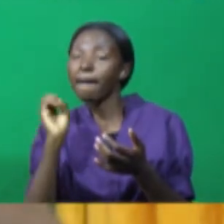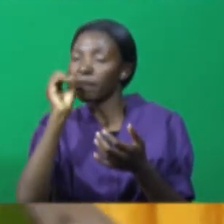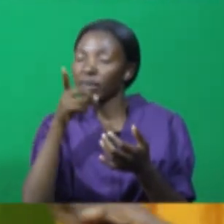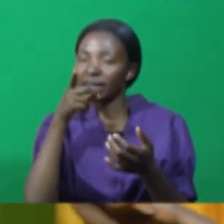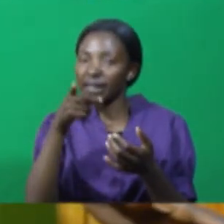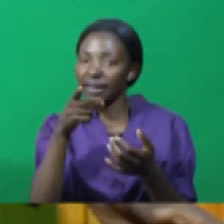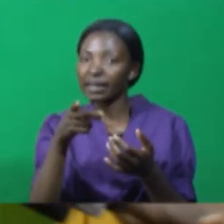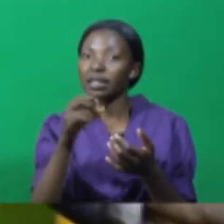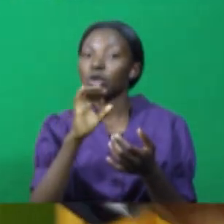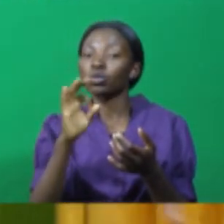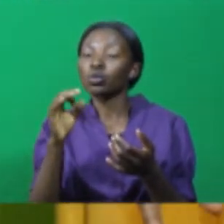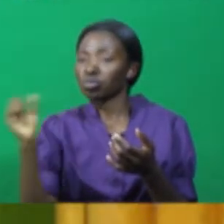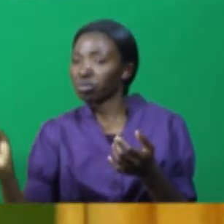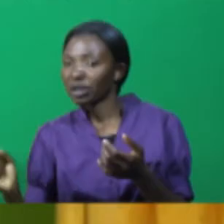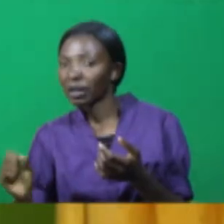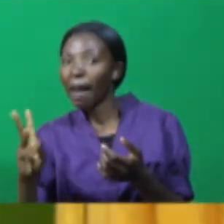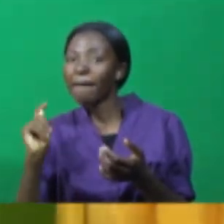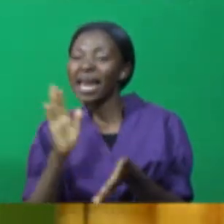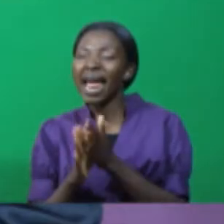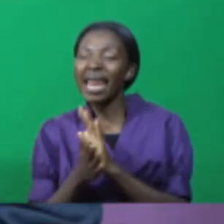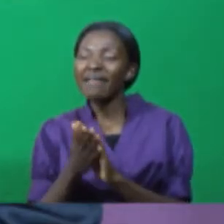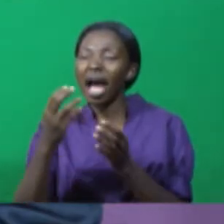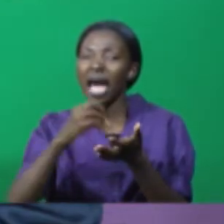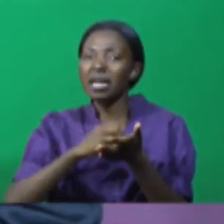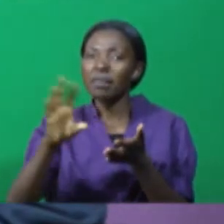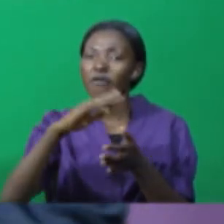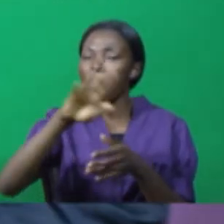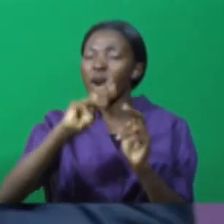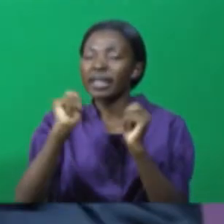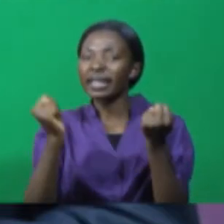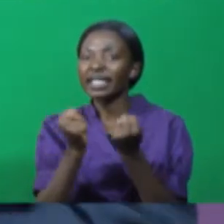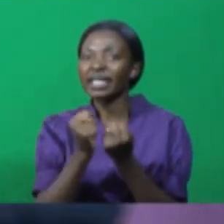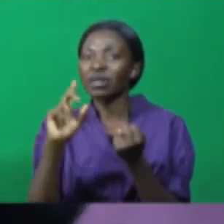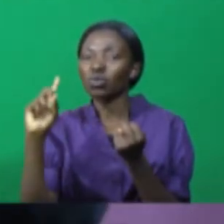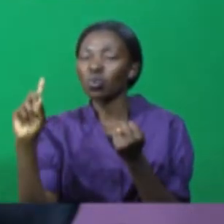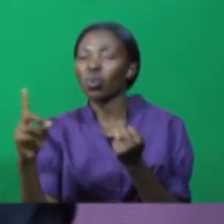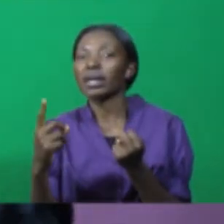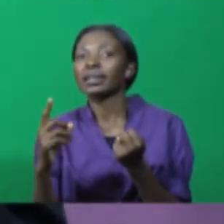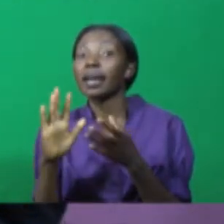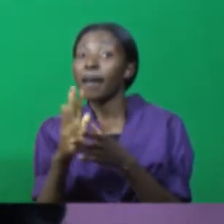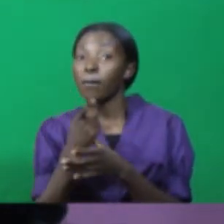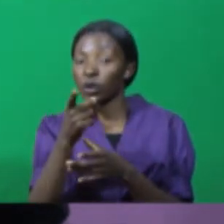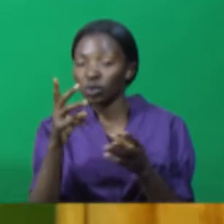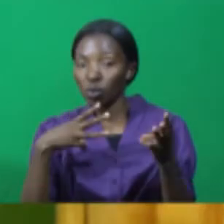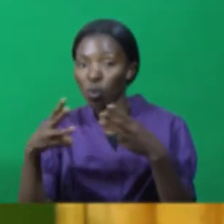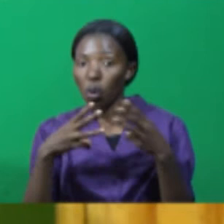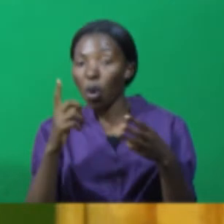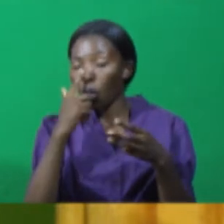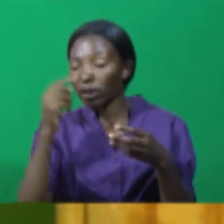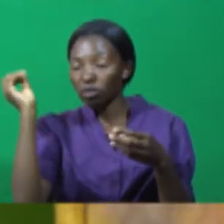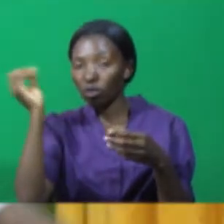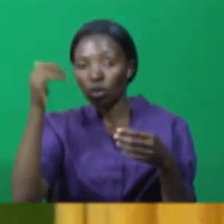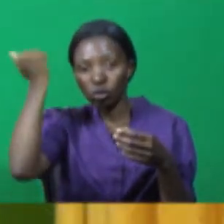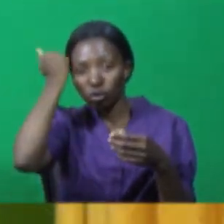But handisi kuzodzinga ndudzi dzemukenani kawani kungovati vese. Wopotongodzichipinda munhu. Because paonde yaya paaitema